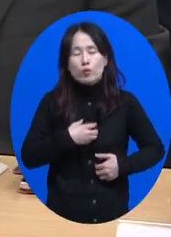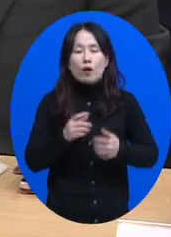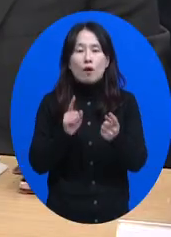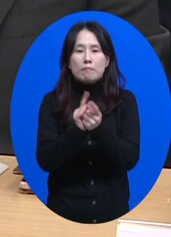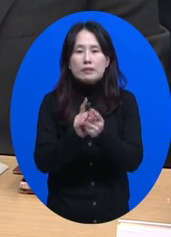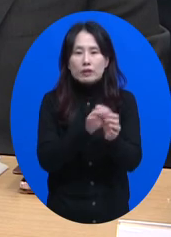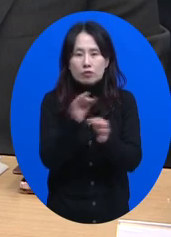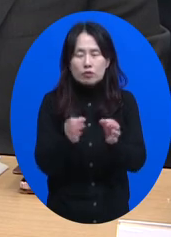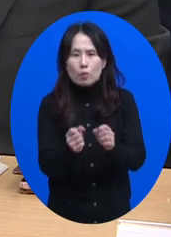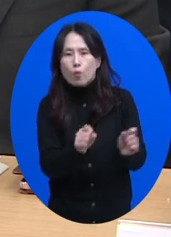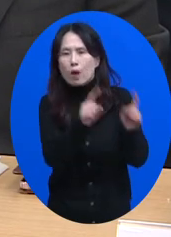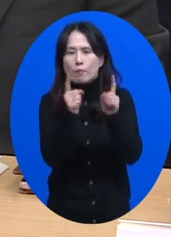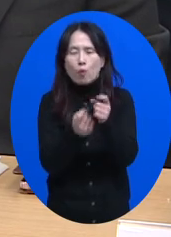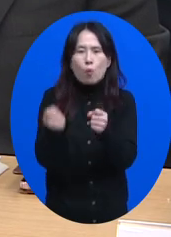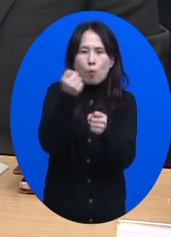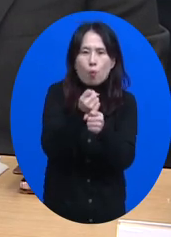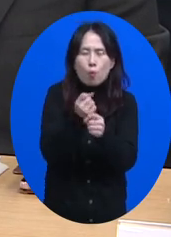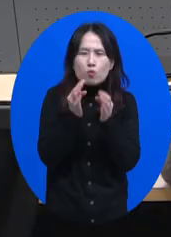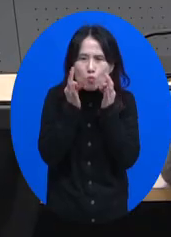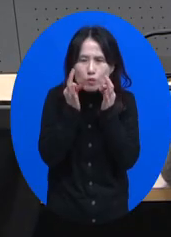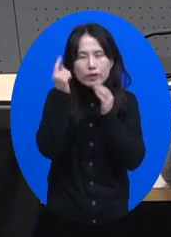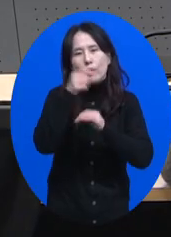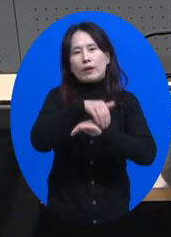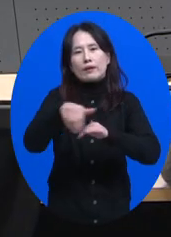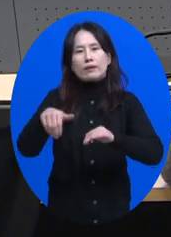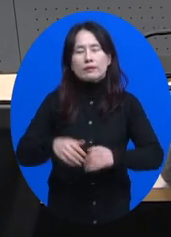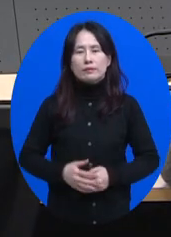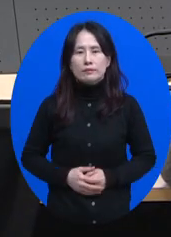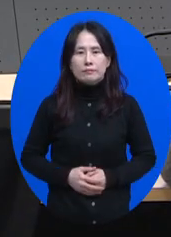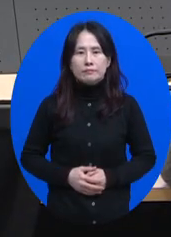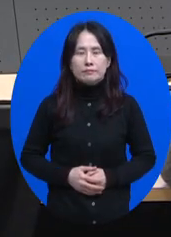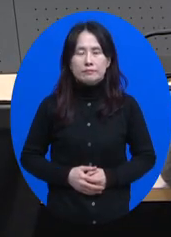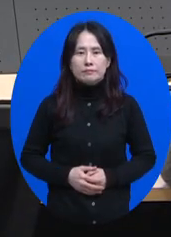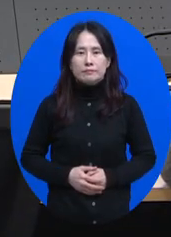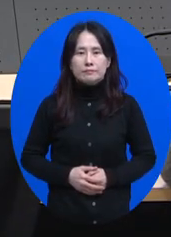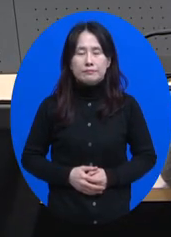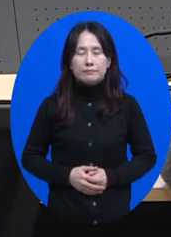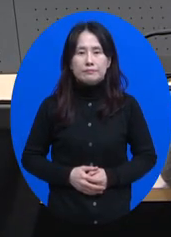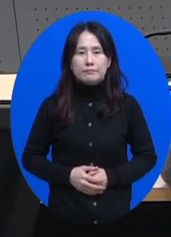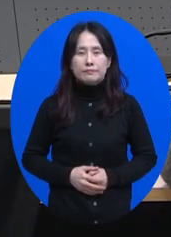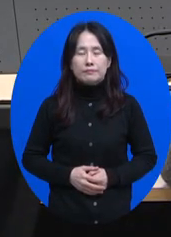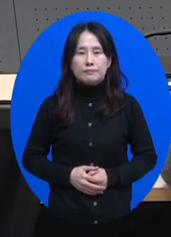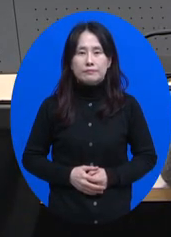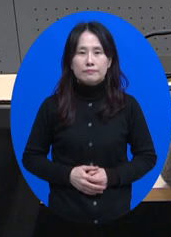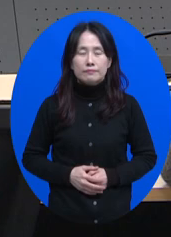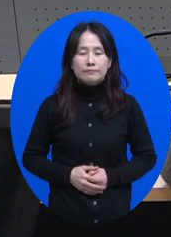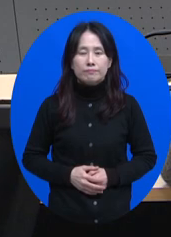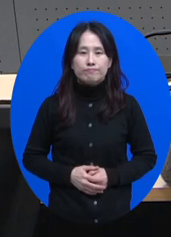민생경제 회복에 총력을 다할 방침입니다. 경기CCTV 최창순입니다.